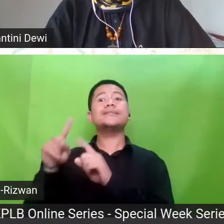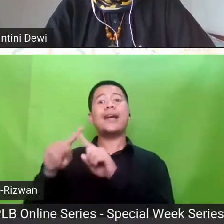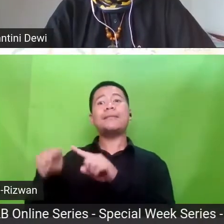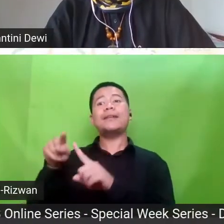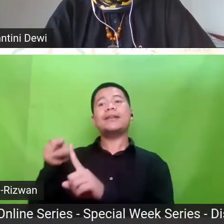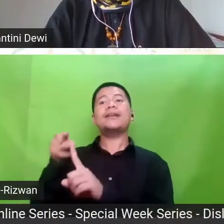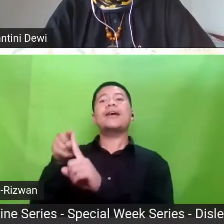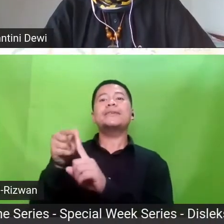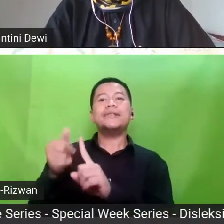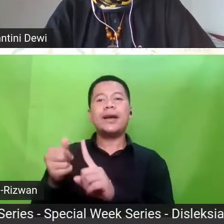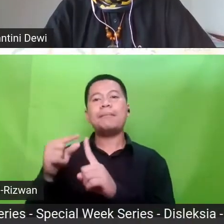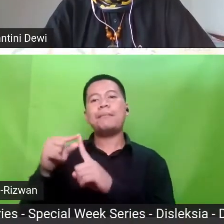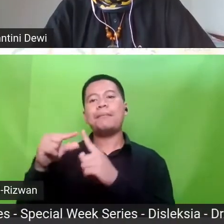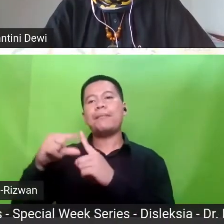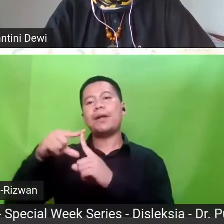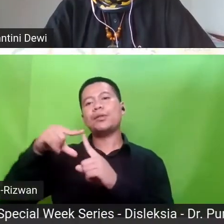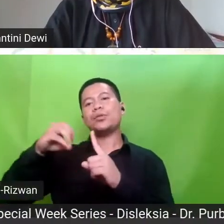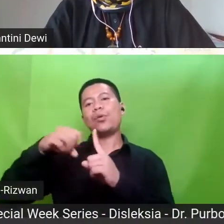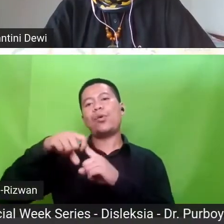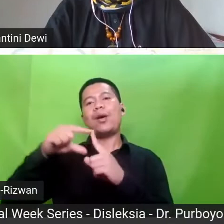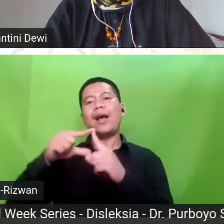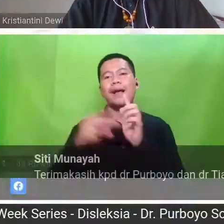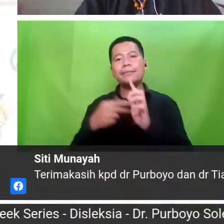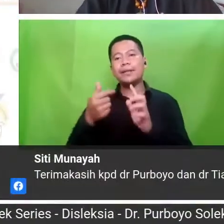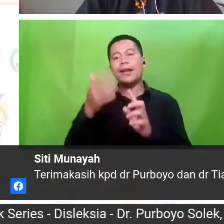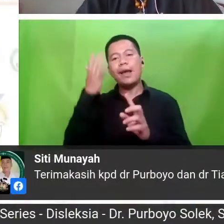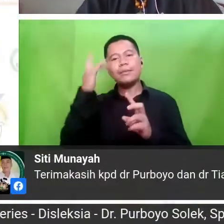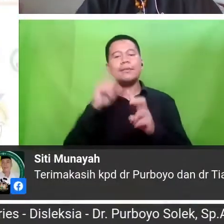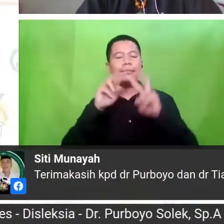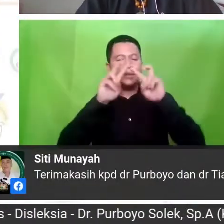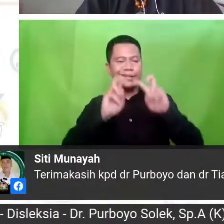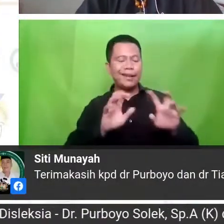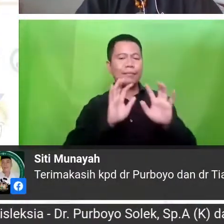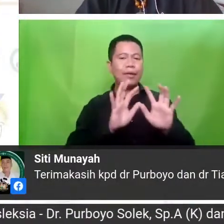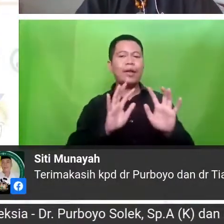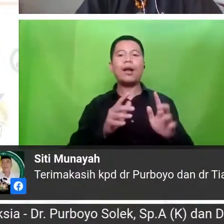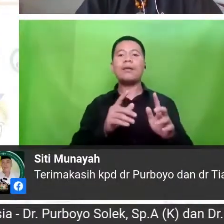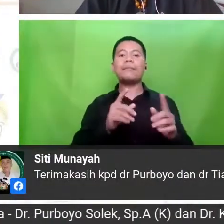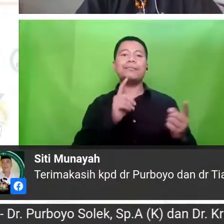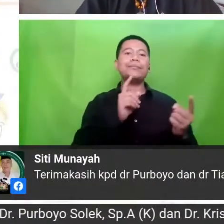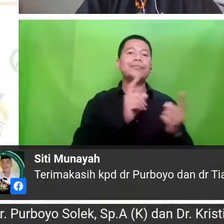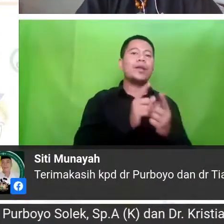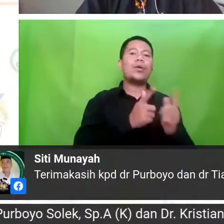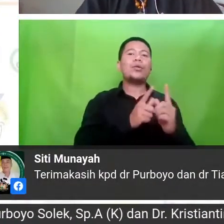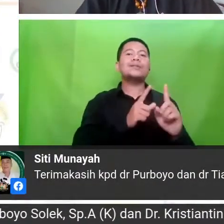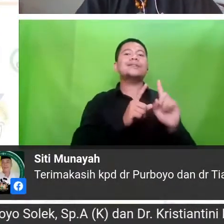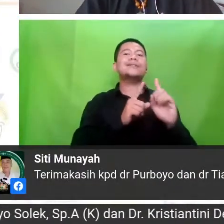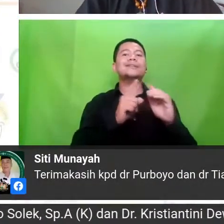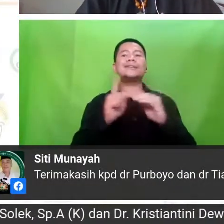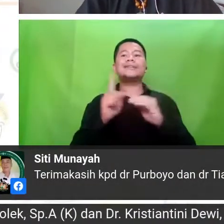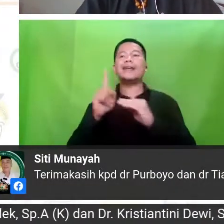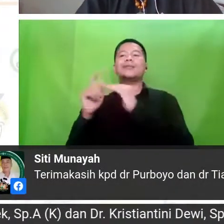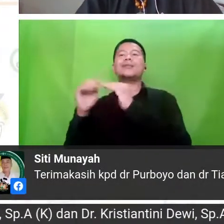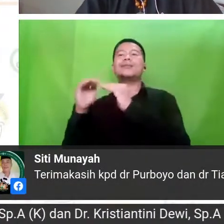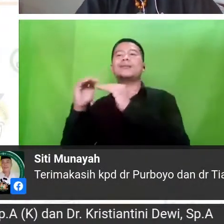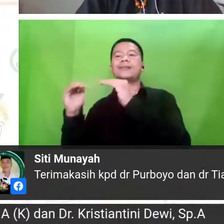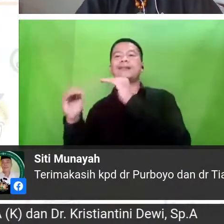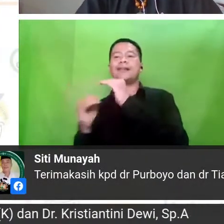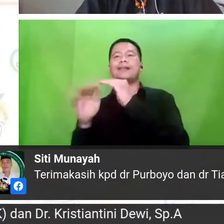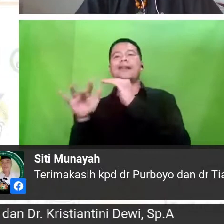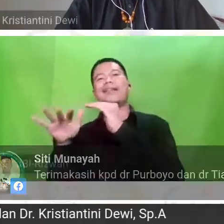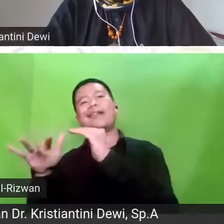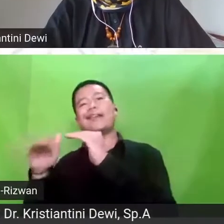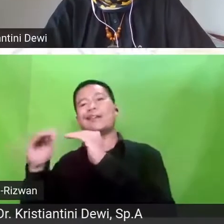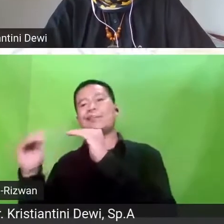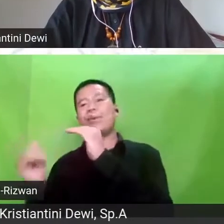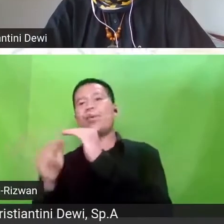Karena banyak penelitian yang menemukan kalau dia satu tingkat di bawah rata-rata untuk